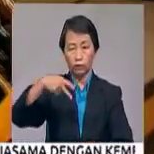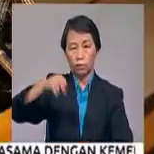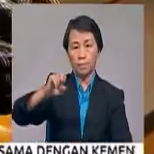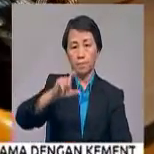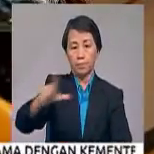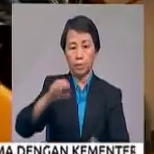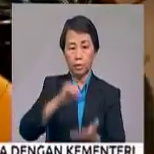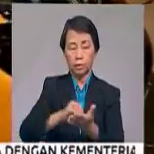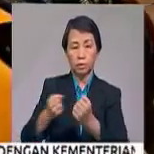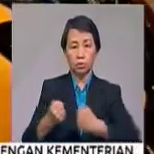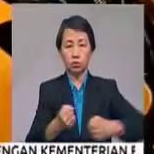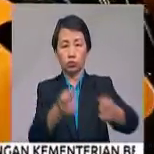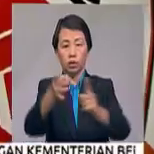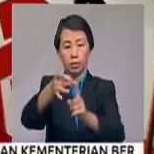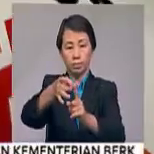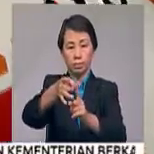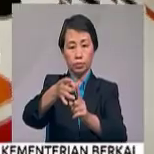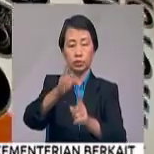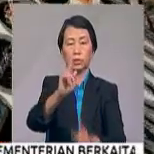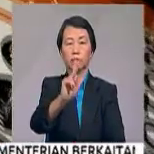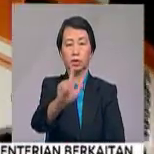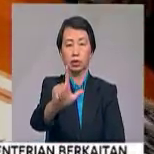Sungai Besi Ibu Negara.